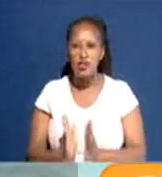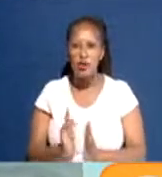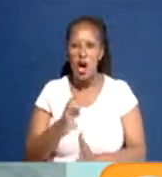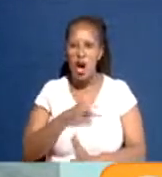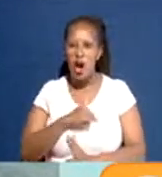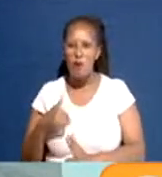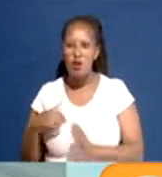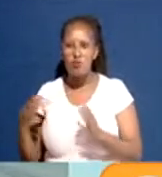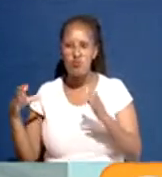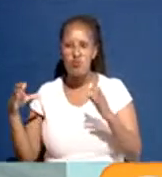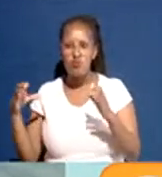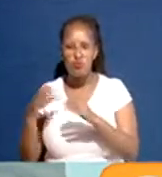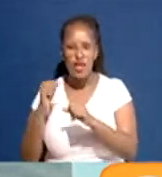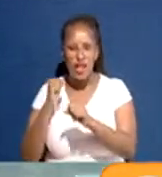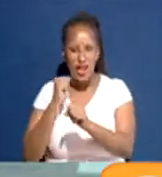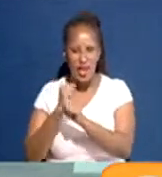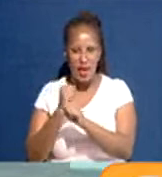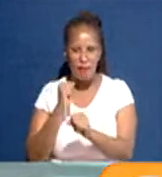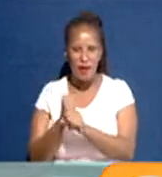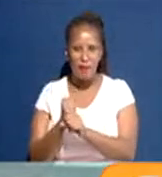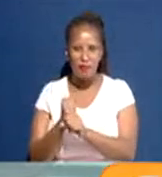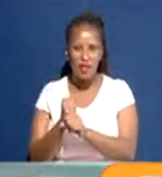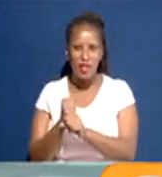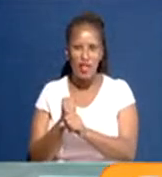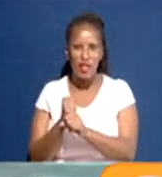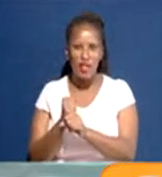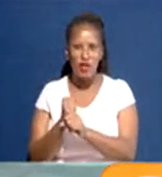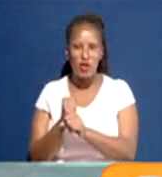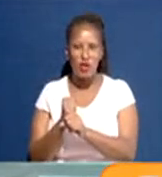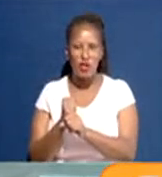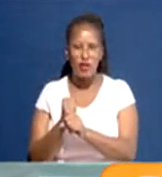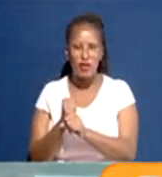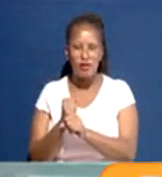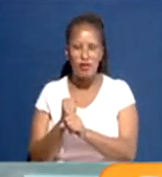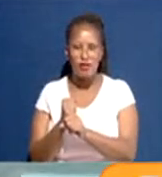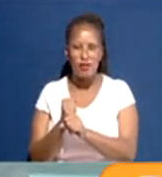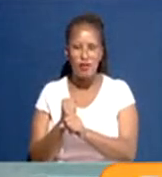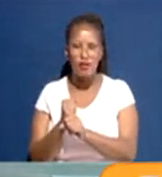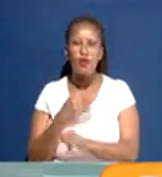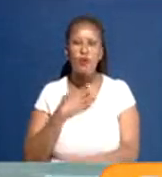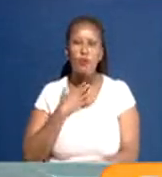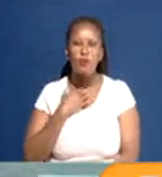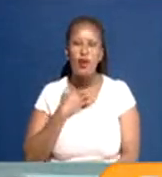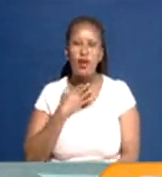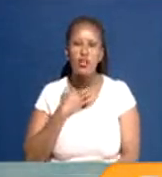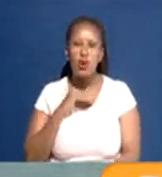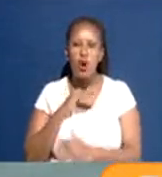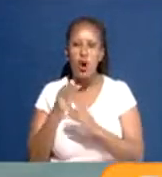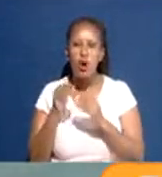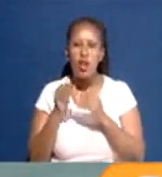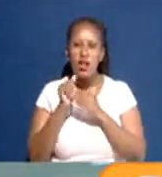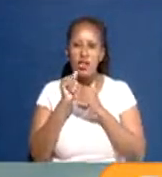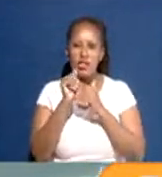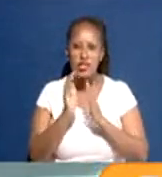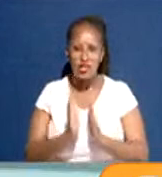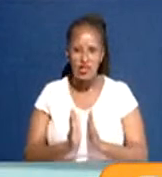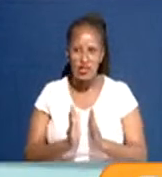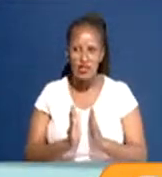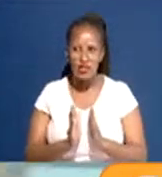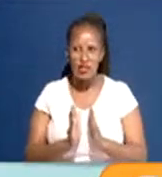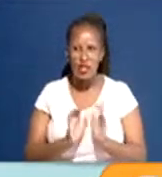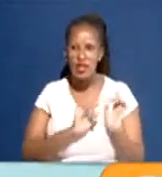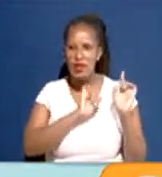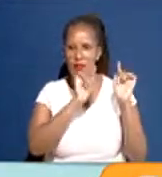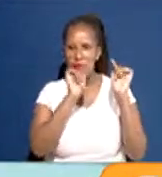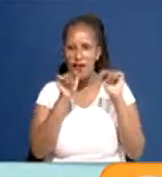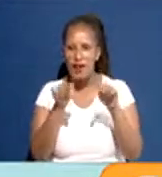yetu ya labor, the labor movement leaders, nataka viongozi hawa wote, nimekuja